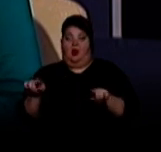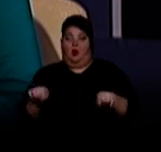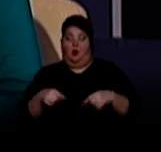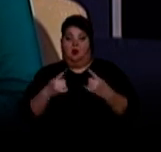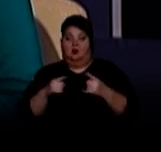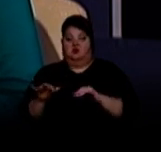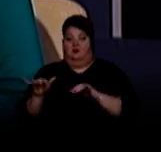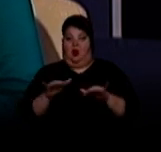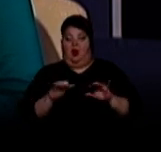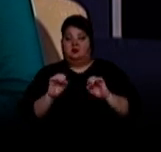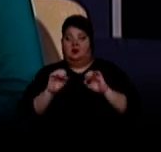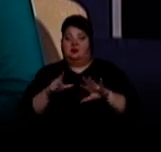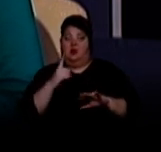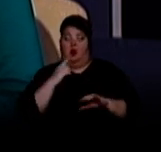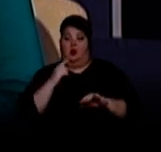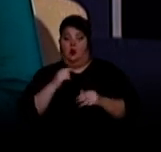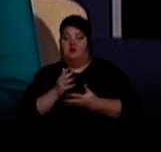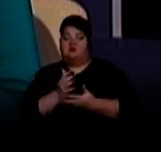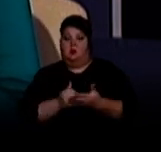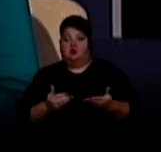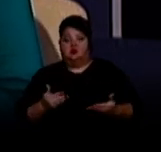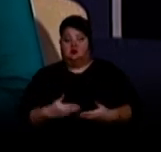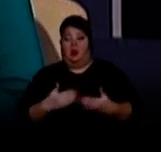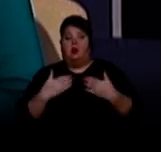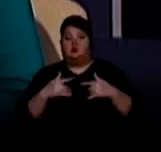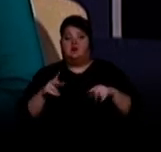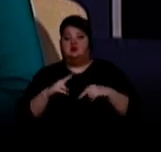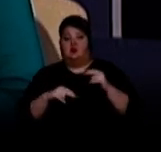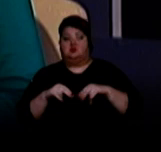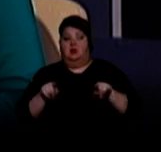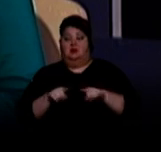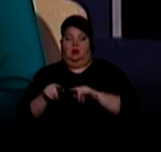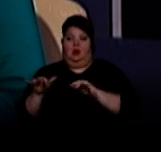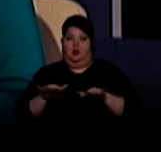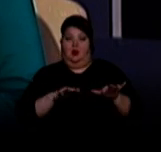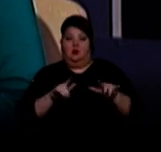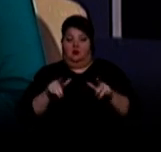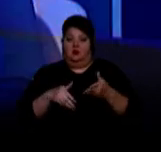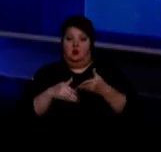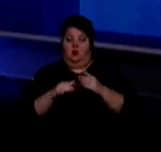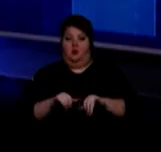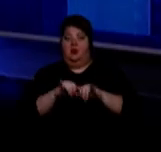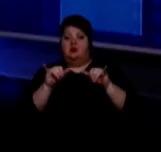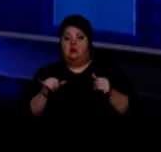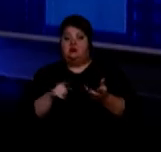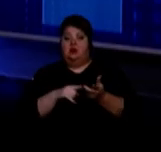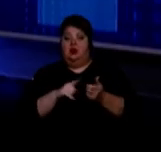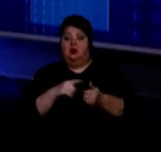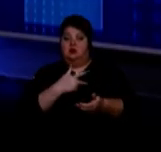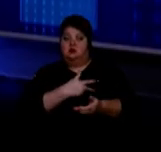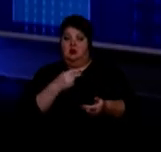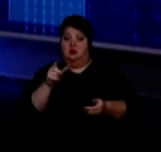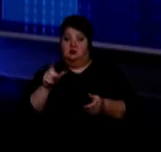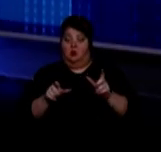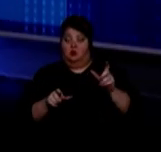збережи життя». Для чого влаштовують такі акції? Вони потрібні? Вони допомагають збільшити кількість донорів? На мою думку,